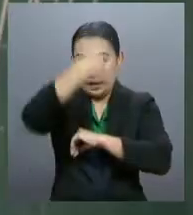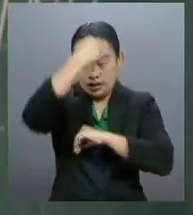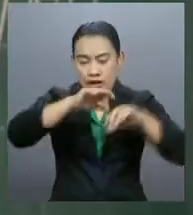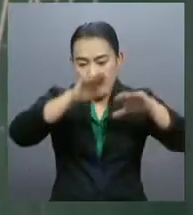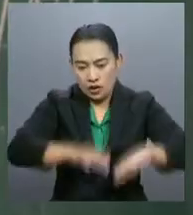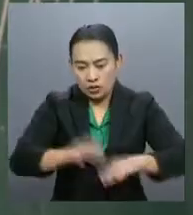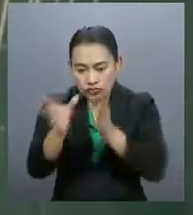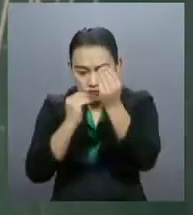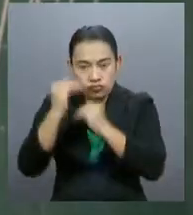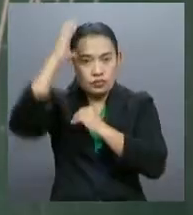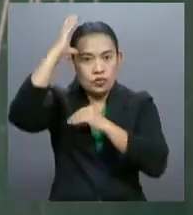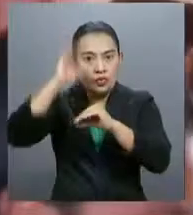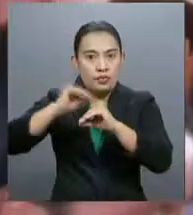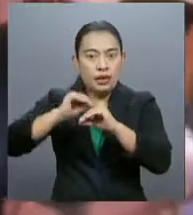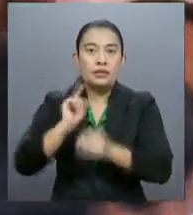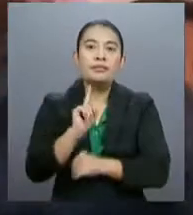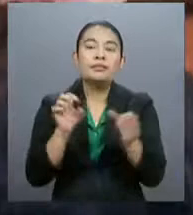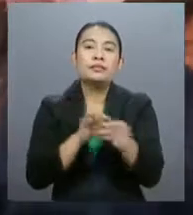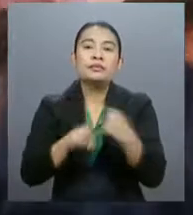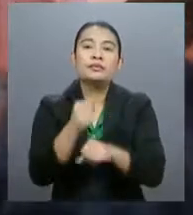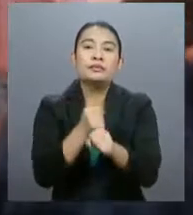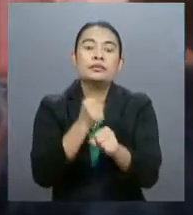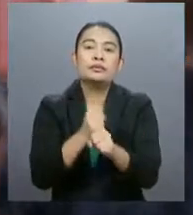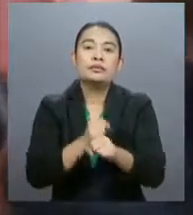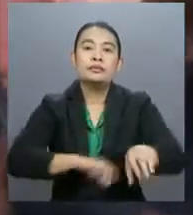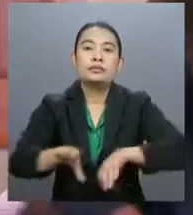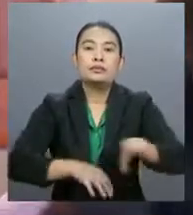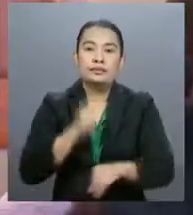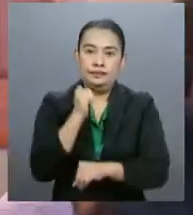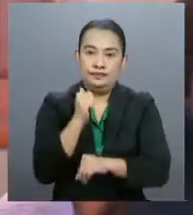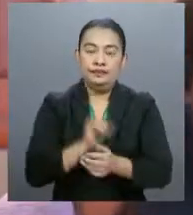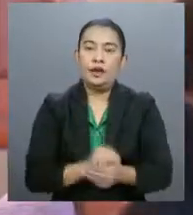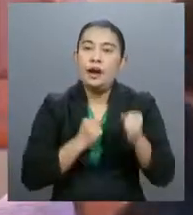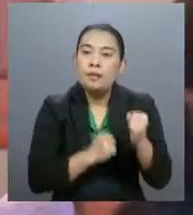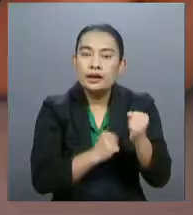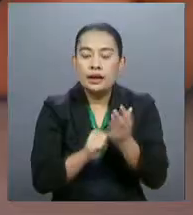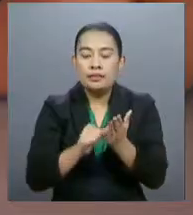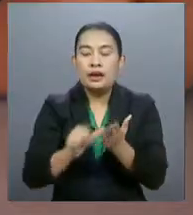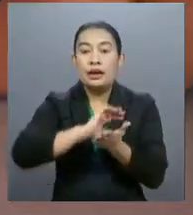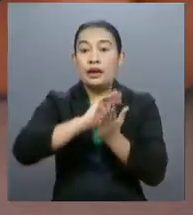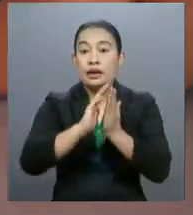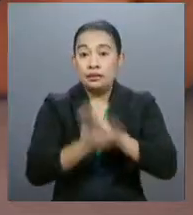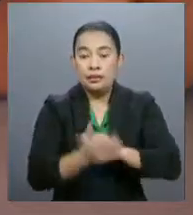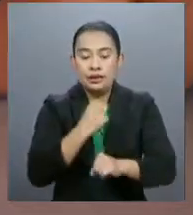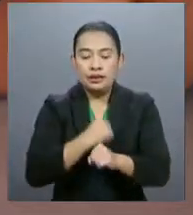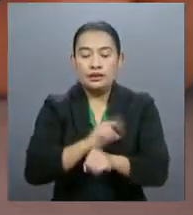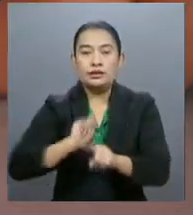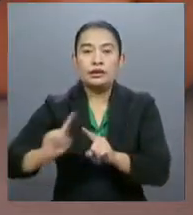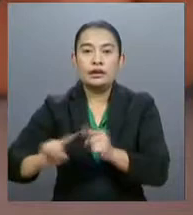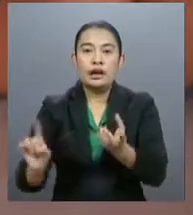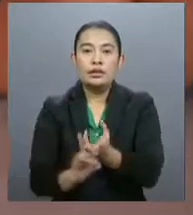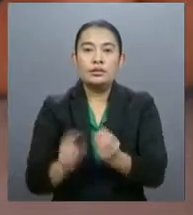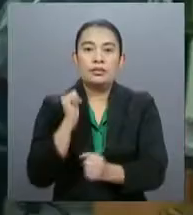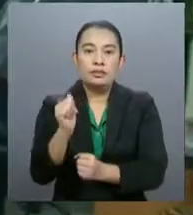รู้ซึ่งแต่ละสถานศึกษาสามารถดำเนินการได้เป็นอย่างดีและจะพยายามปรับปรุงแก้ไขการดำเนินการให้เกิดประสิทธิผล